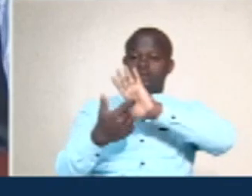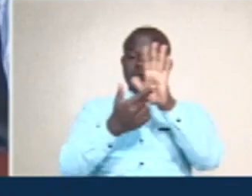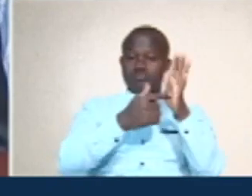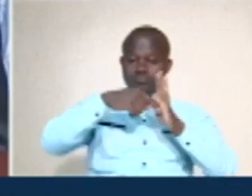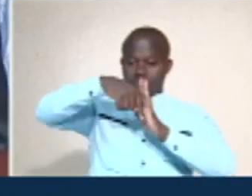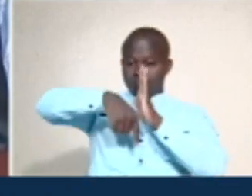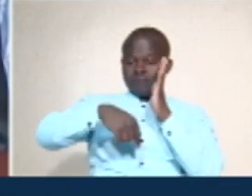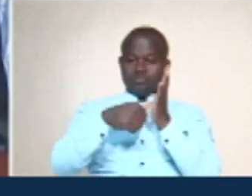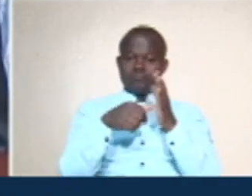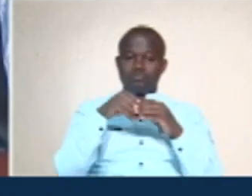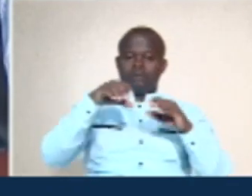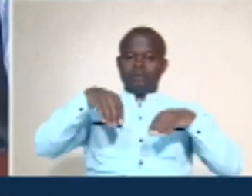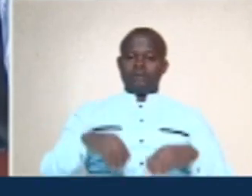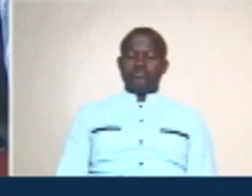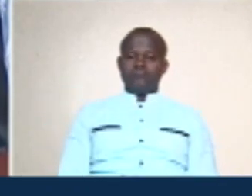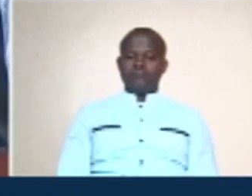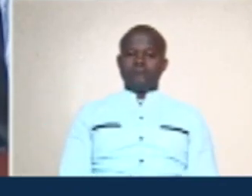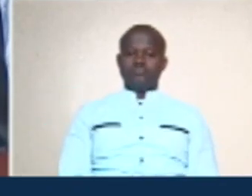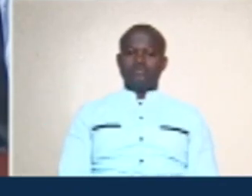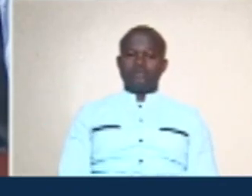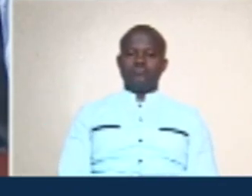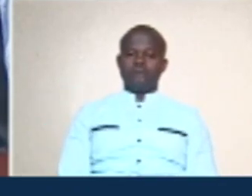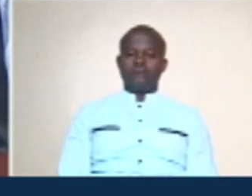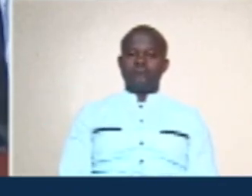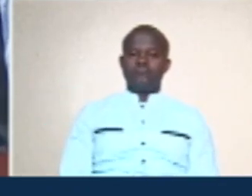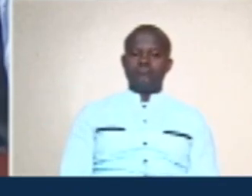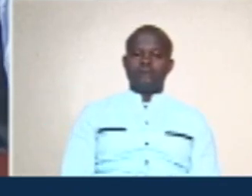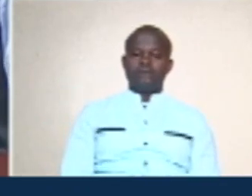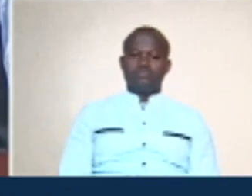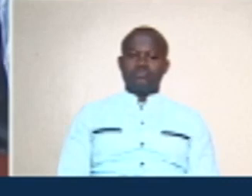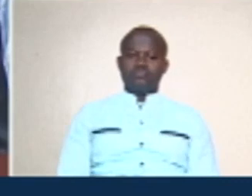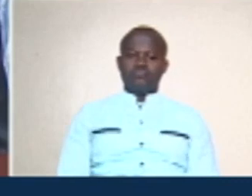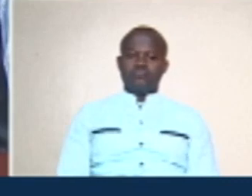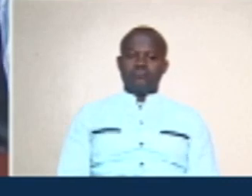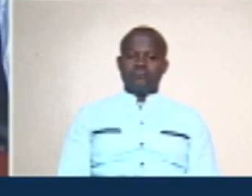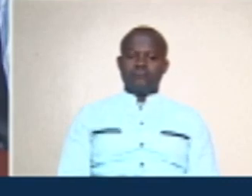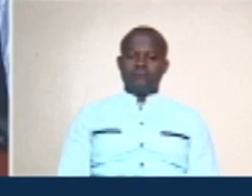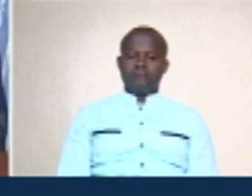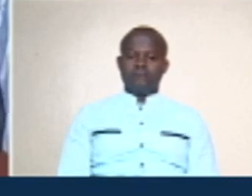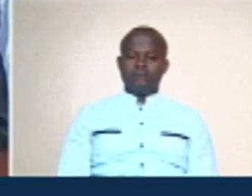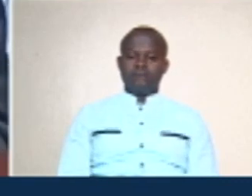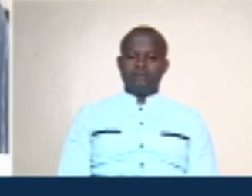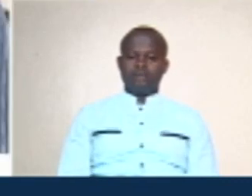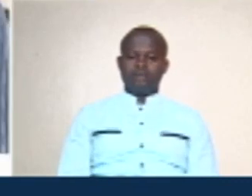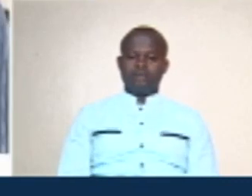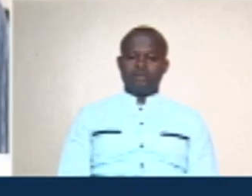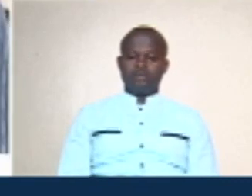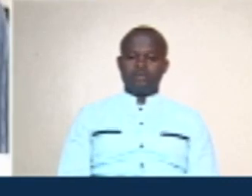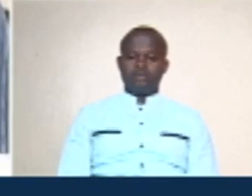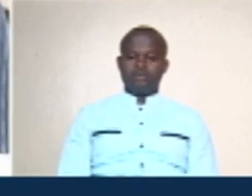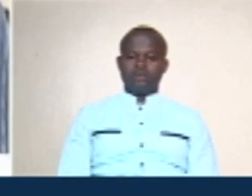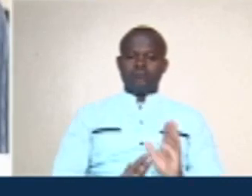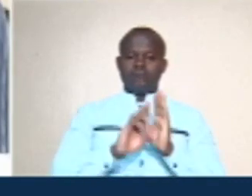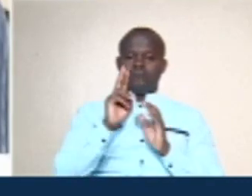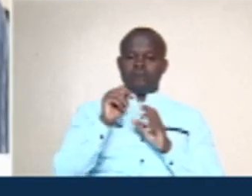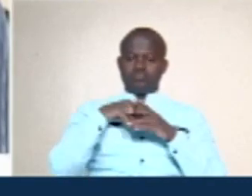umuzi w'ikibazo cya Congo. A lasting solution requires the responsibility to be placed where it belongs. Umwe hariye y'umunyamanga